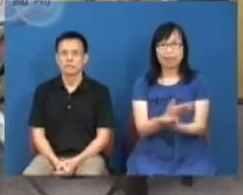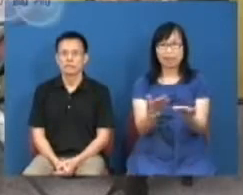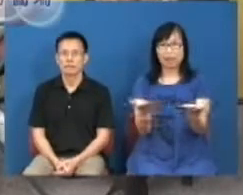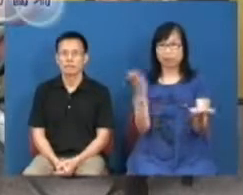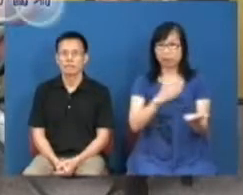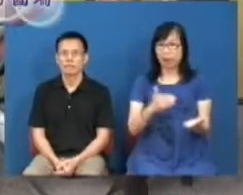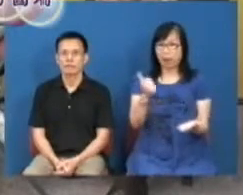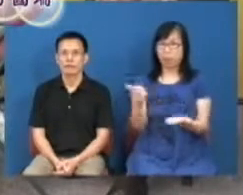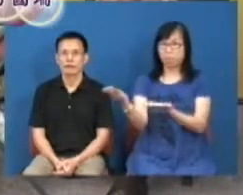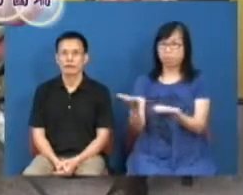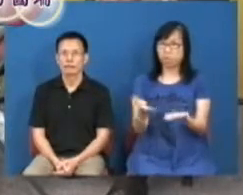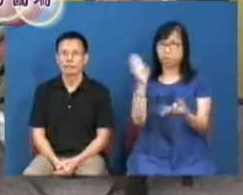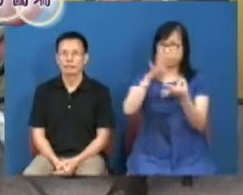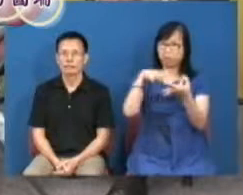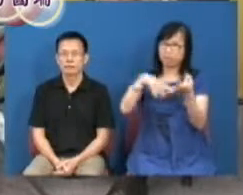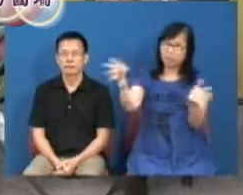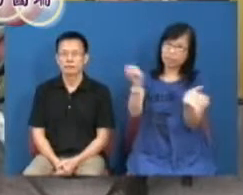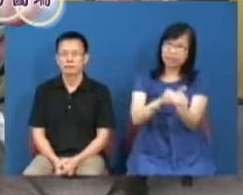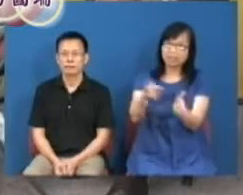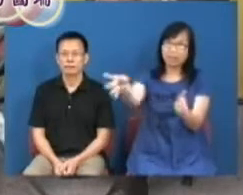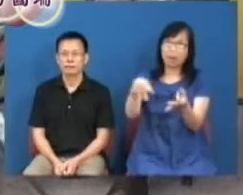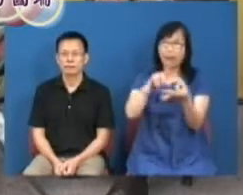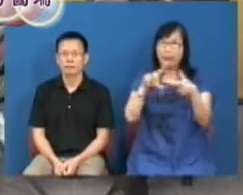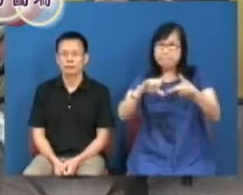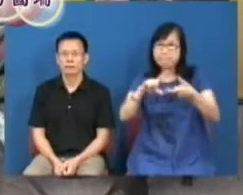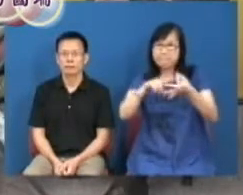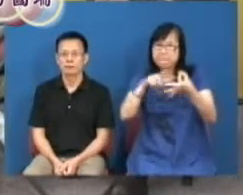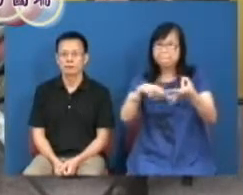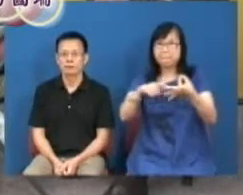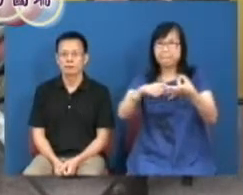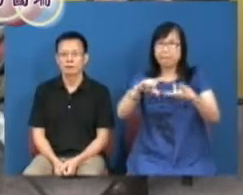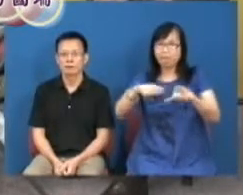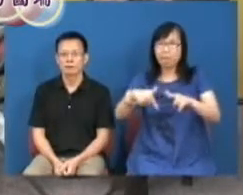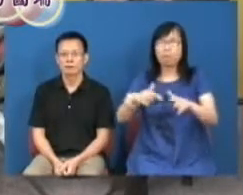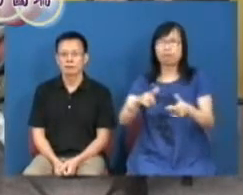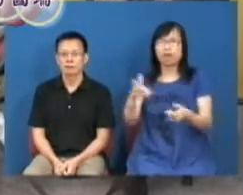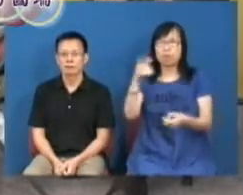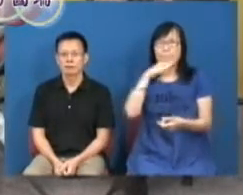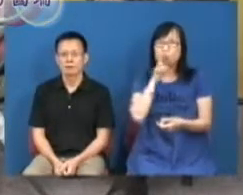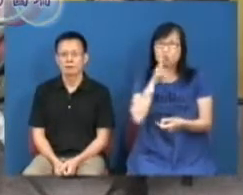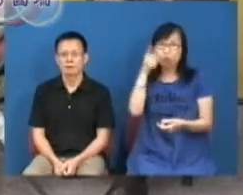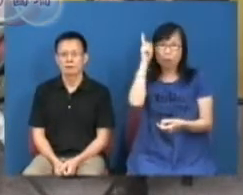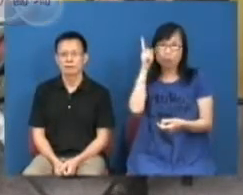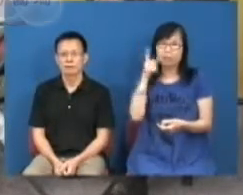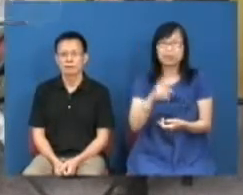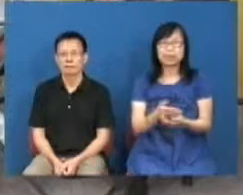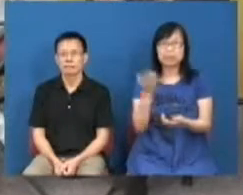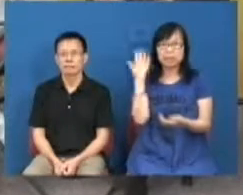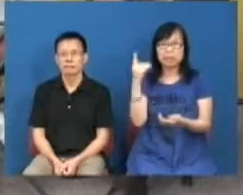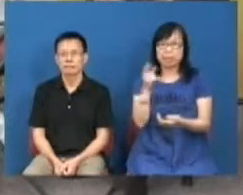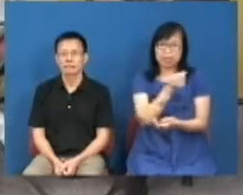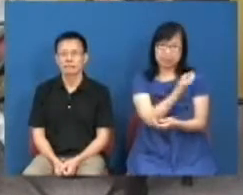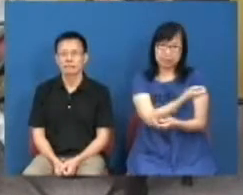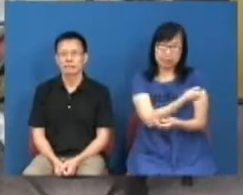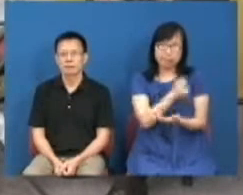Hi, 大家好，歡迎來到姗姗來遲，我是方國姗 Christine。 今天呢、如同上一次一樣，我們身邊呢也都